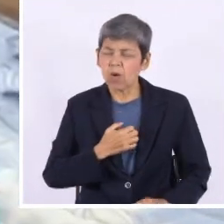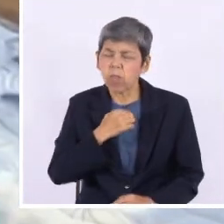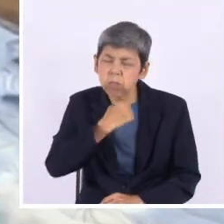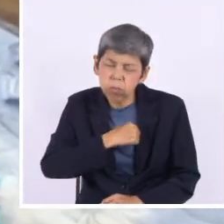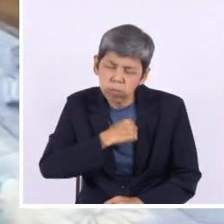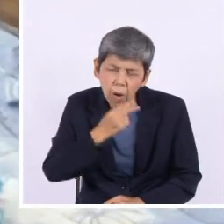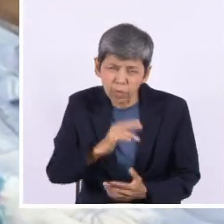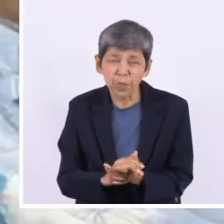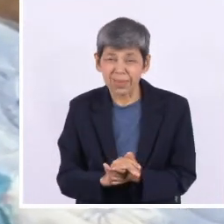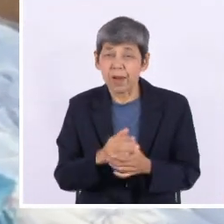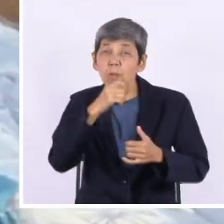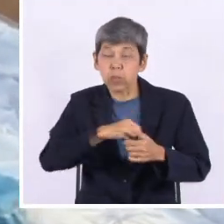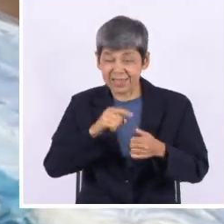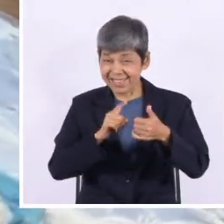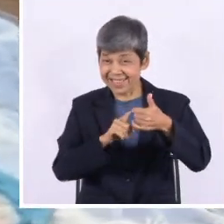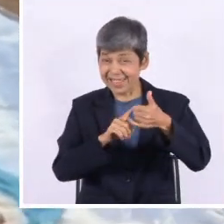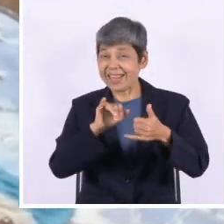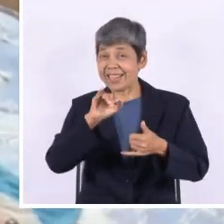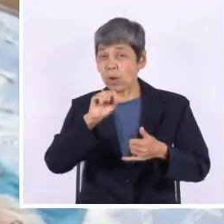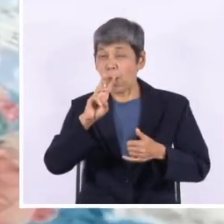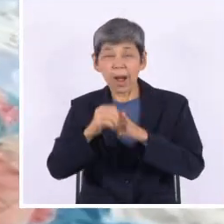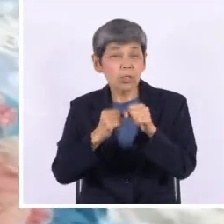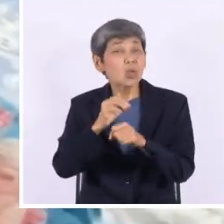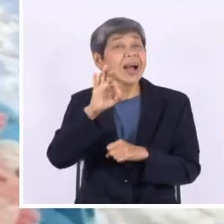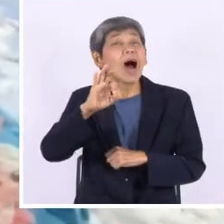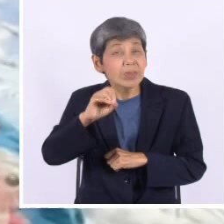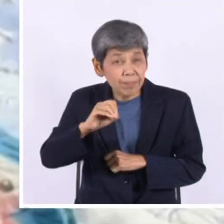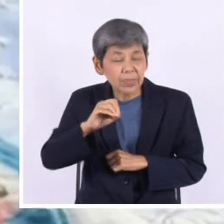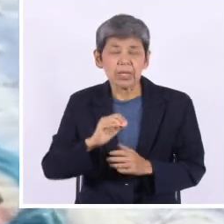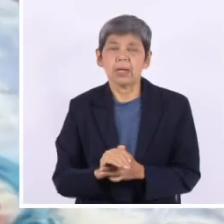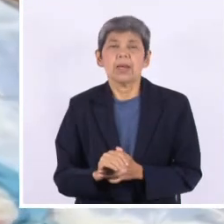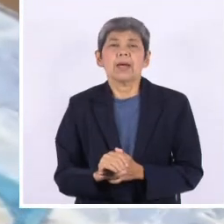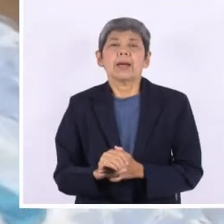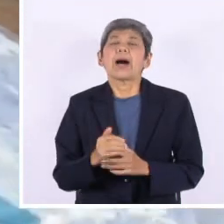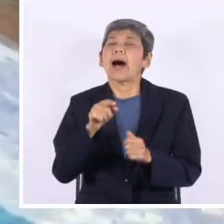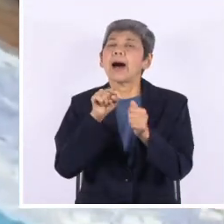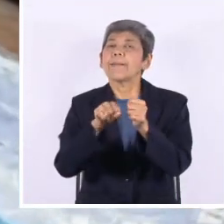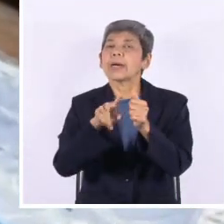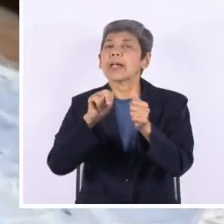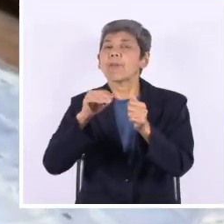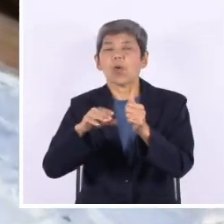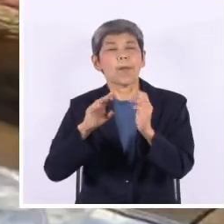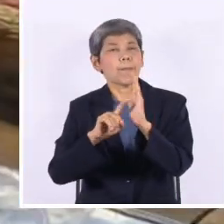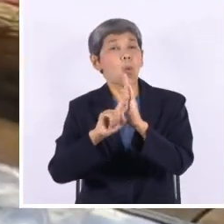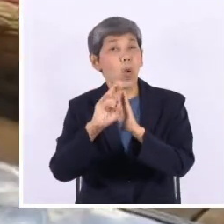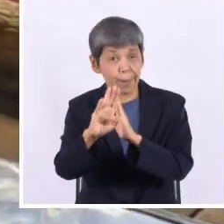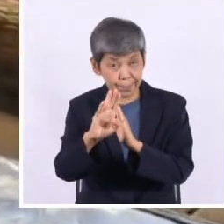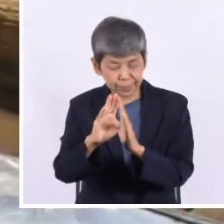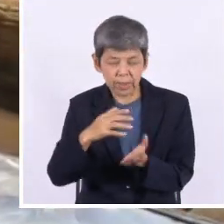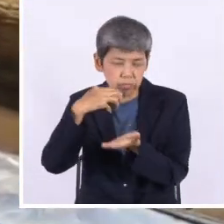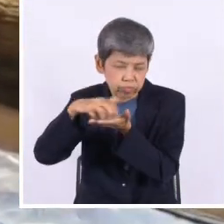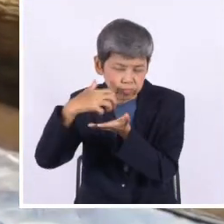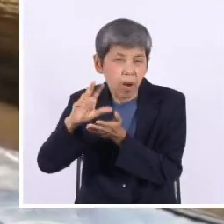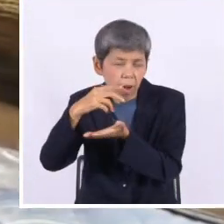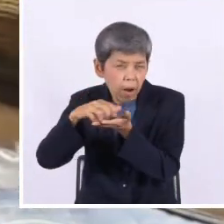ายแรกก่อนคือคุณยายสวัยแก้วไทยส่งคุณยายอายุ90แล้วค่ะอยู่ในพื้นที่อำเภอนาโพจังหวัดบุรีรัมย์เล่าให้นักข่